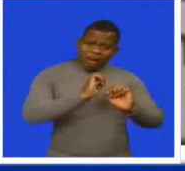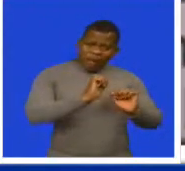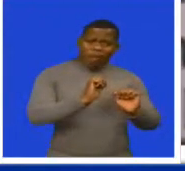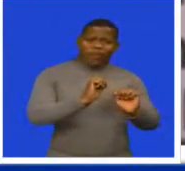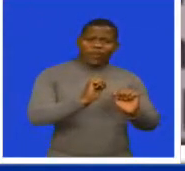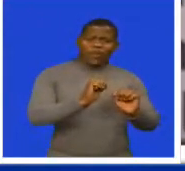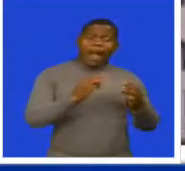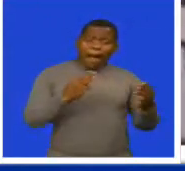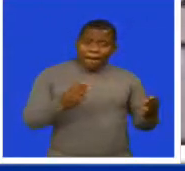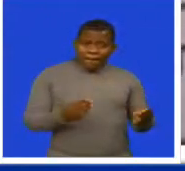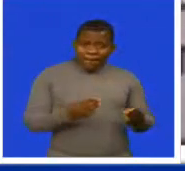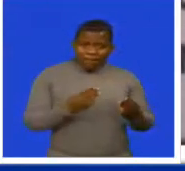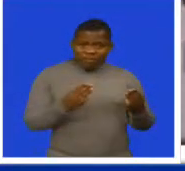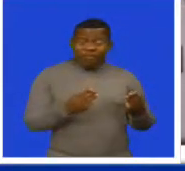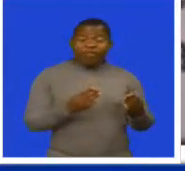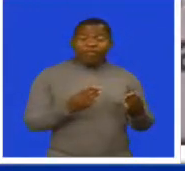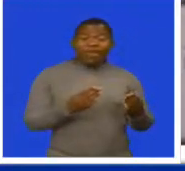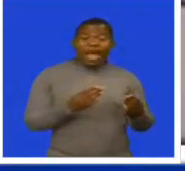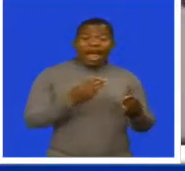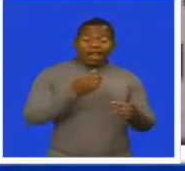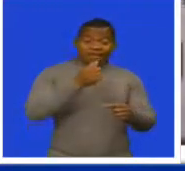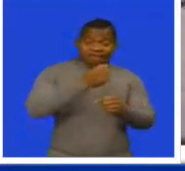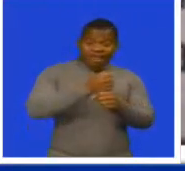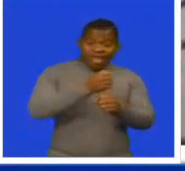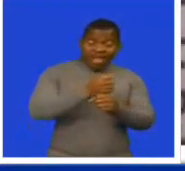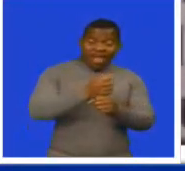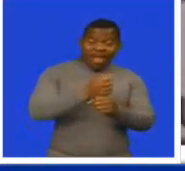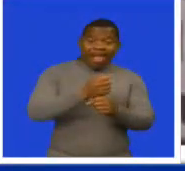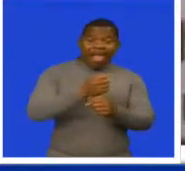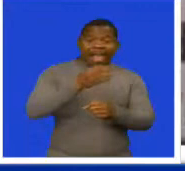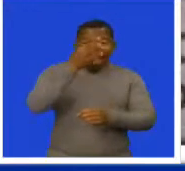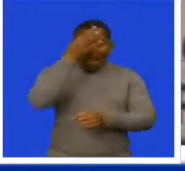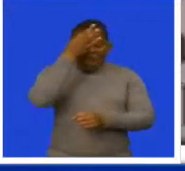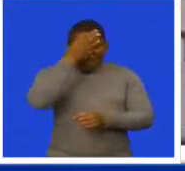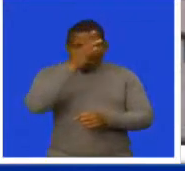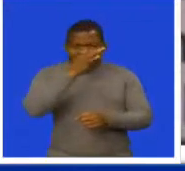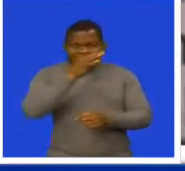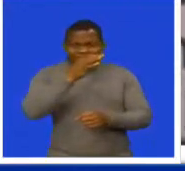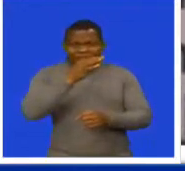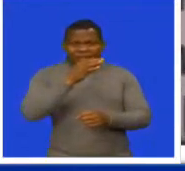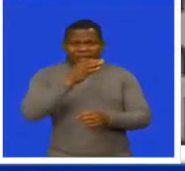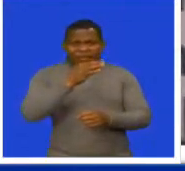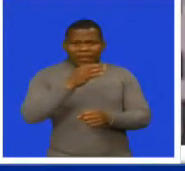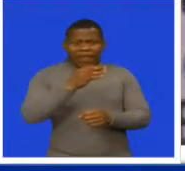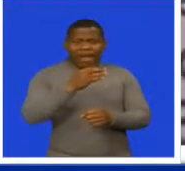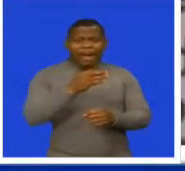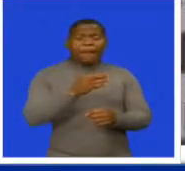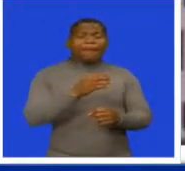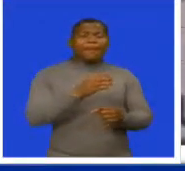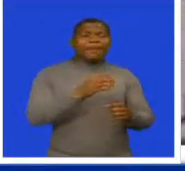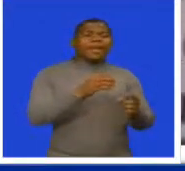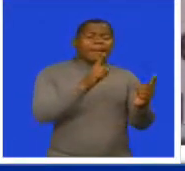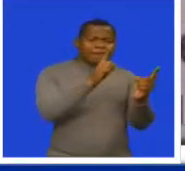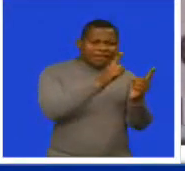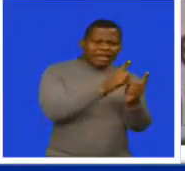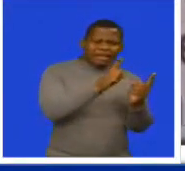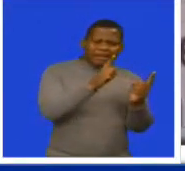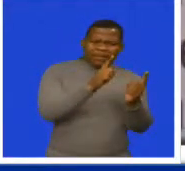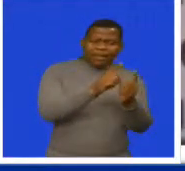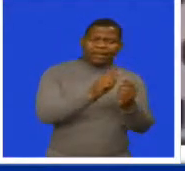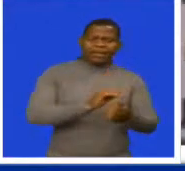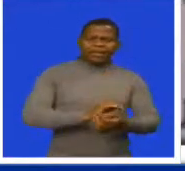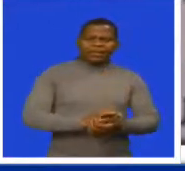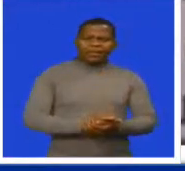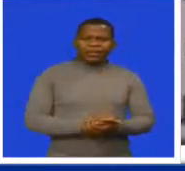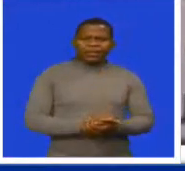tolo sekucala kuthathwa lamaphilisi bo ukhandela ethi sebenti tahulumende tilama line lamathi